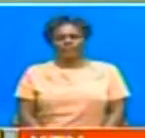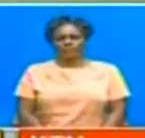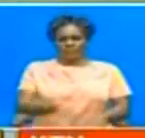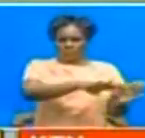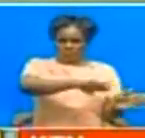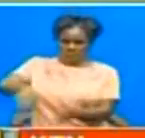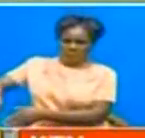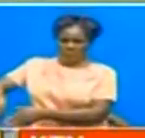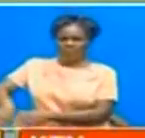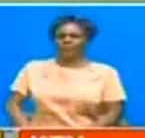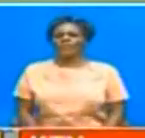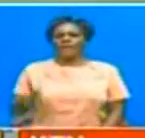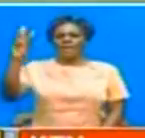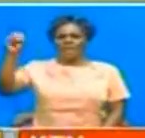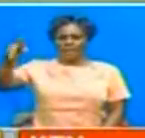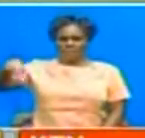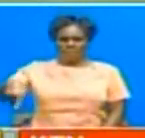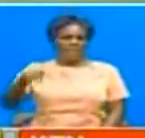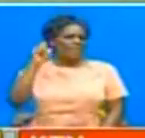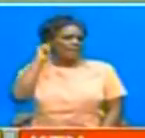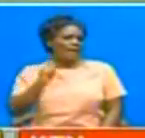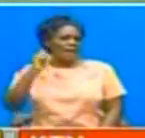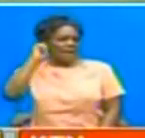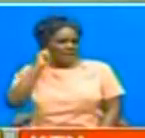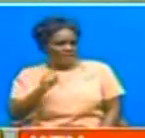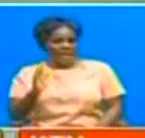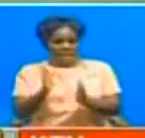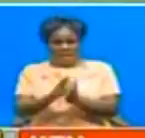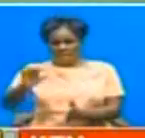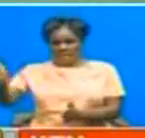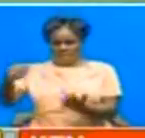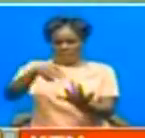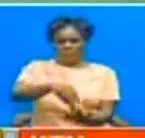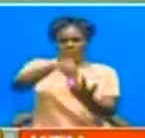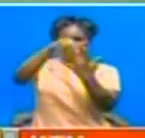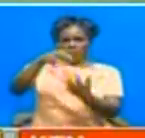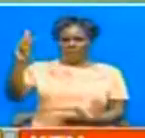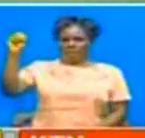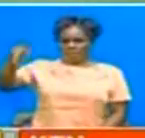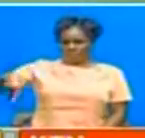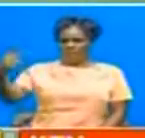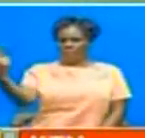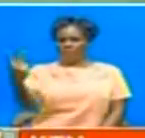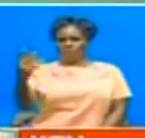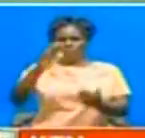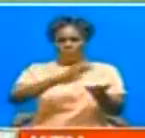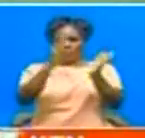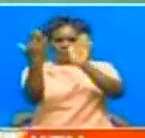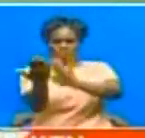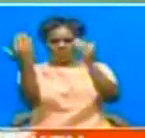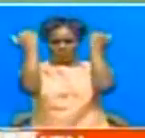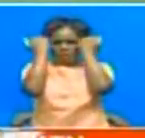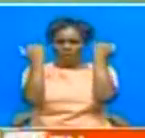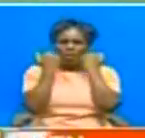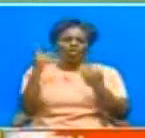Kando na hayo, mbunge wa Nandi Hills Alfred Keteri na mbunge mteule Sonia Berdi watafikishwa mahakamani